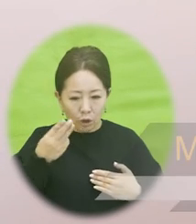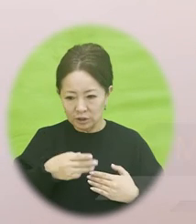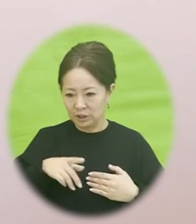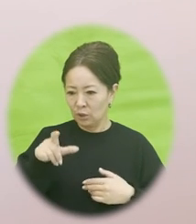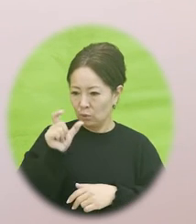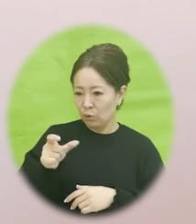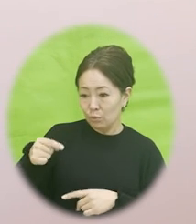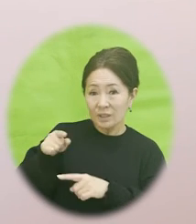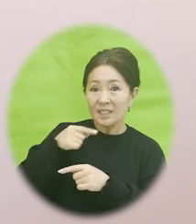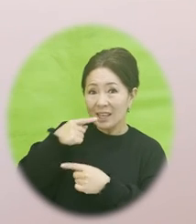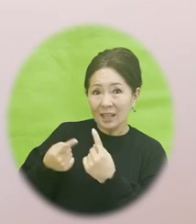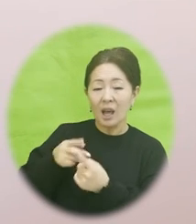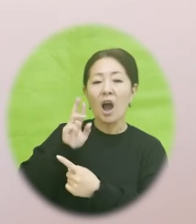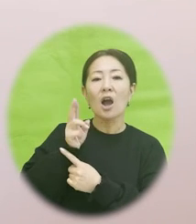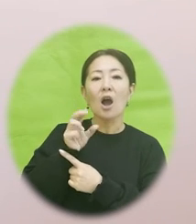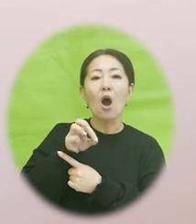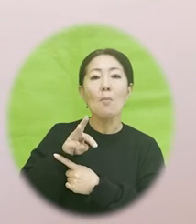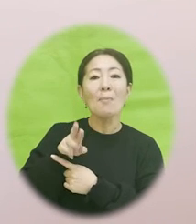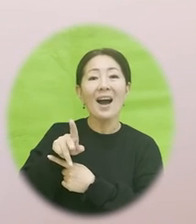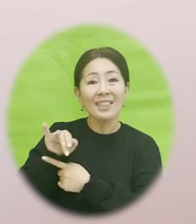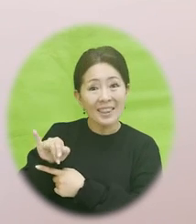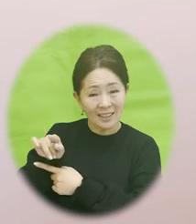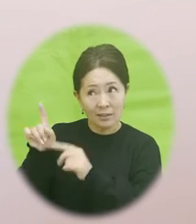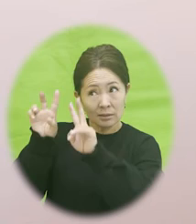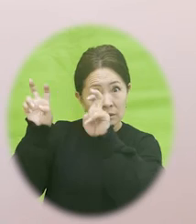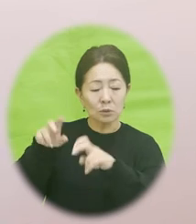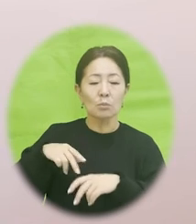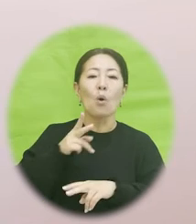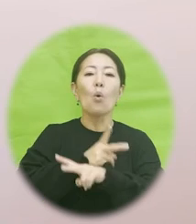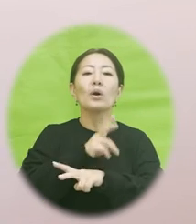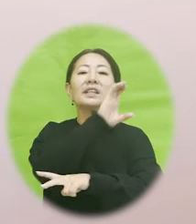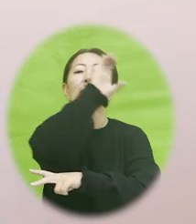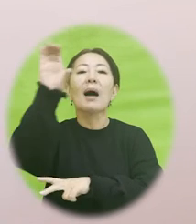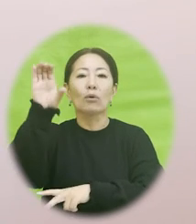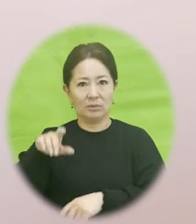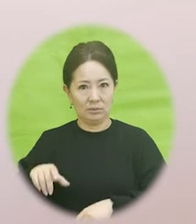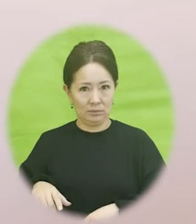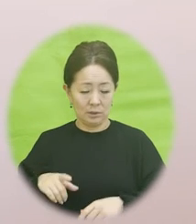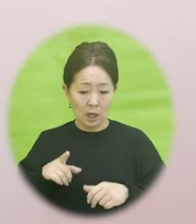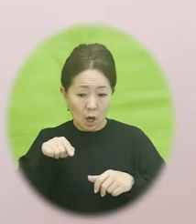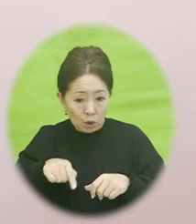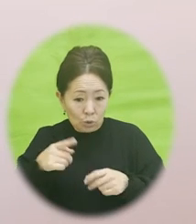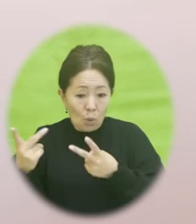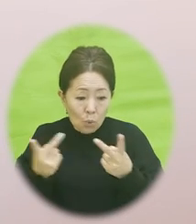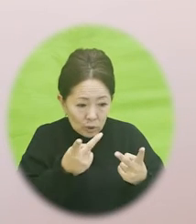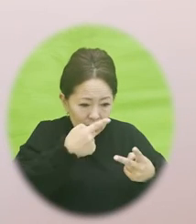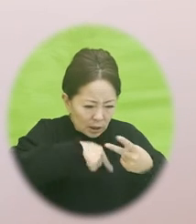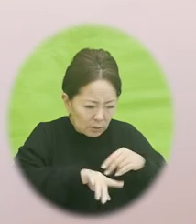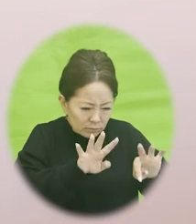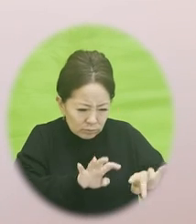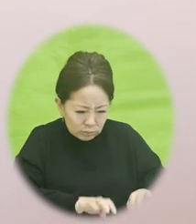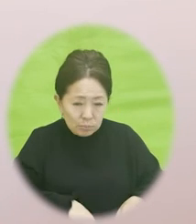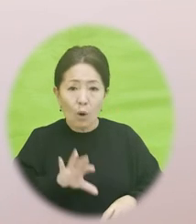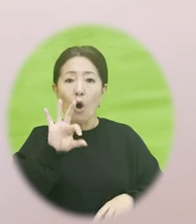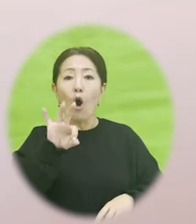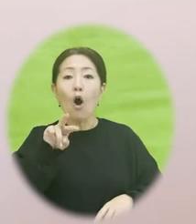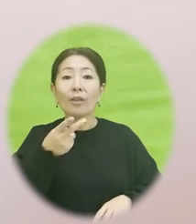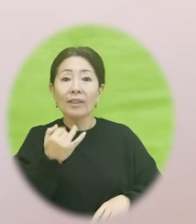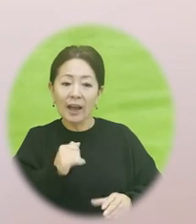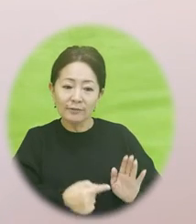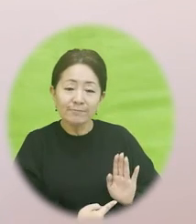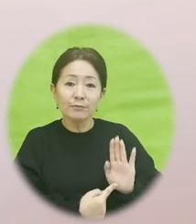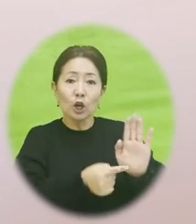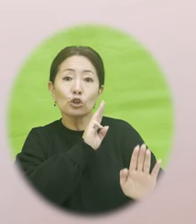бол компани яг нэршлэрээ бол энэ хуулийн этгээдийн үйлчилгээг онлайн болох хэлбэр дээр Улсын бүртгэлийн ерөнхий газар болон Голомт банк